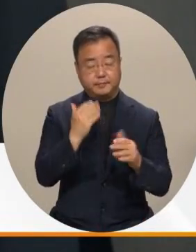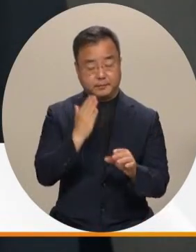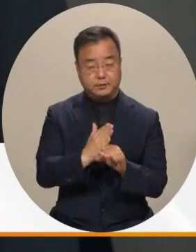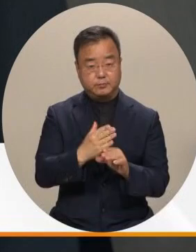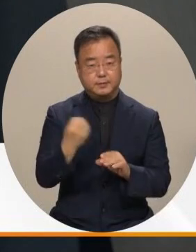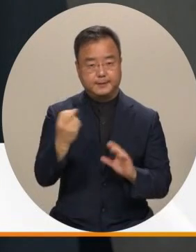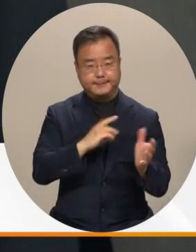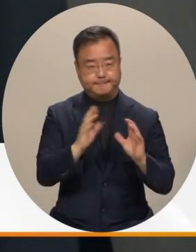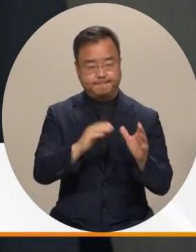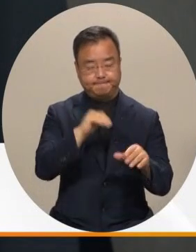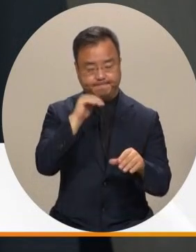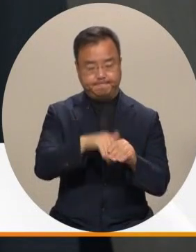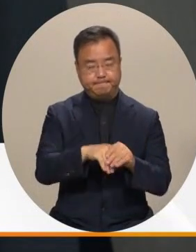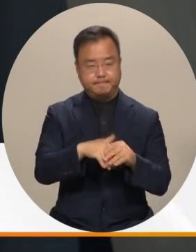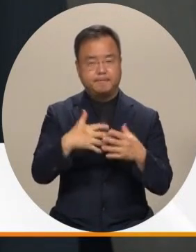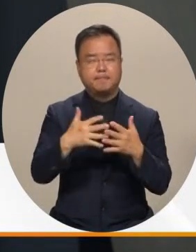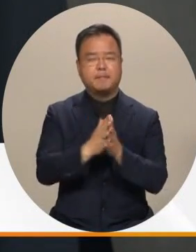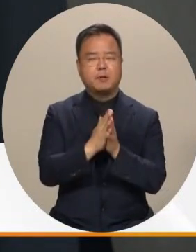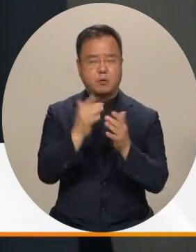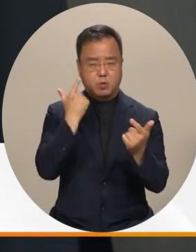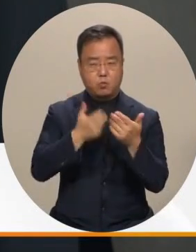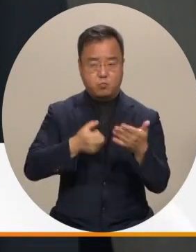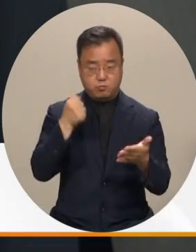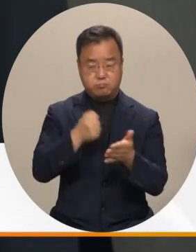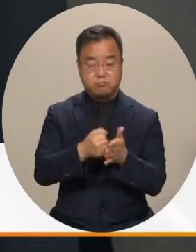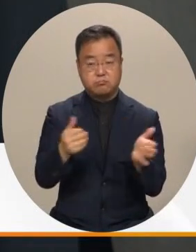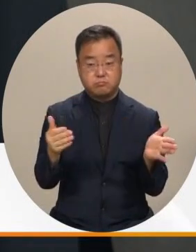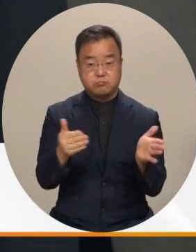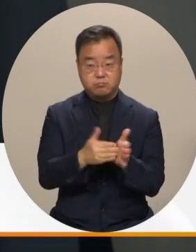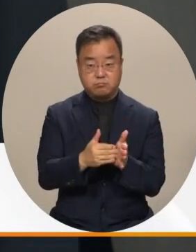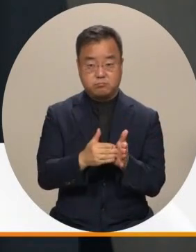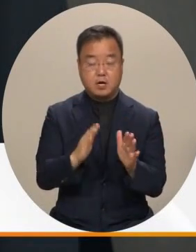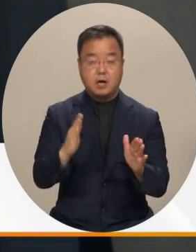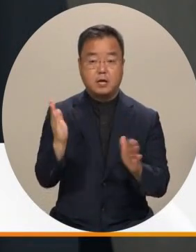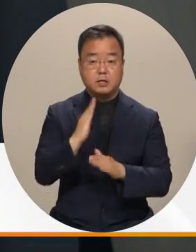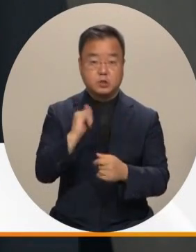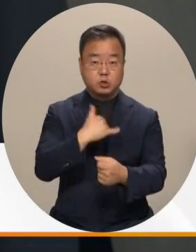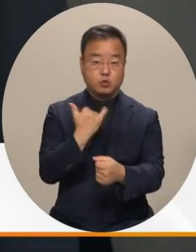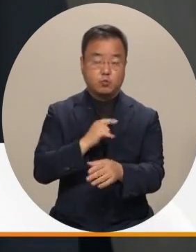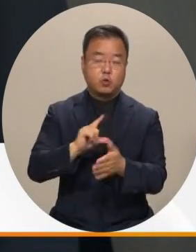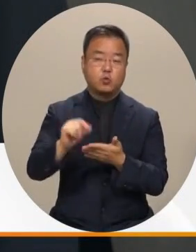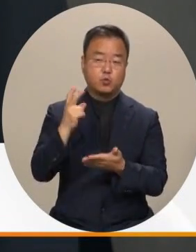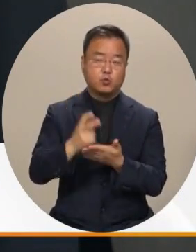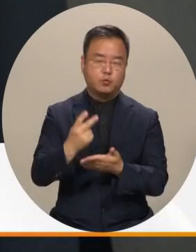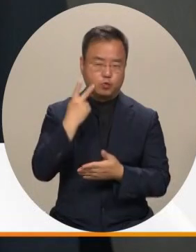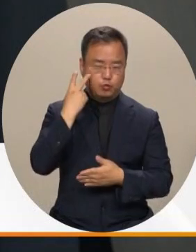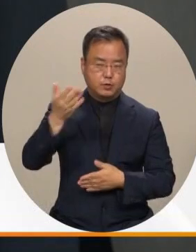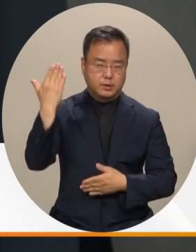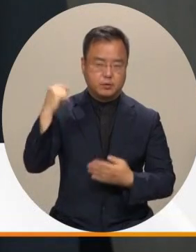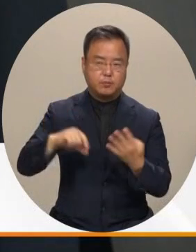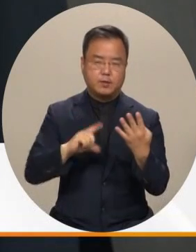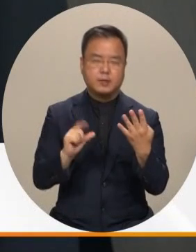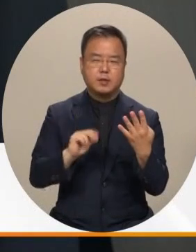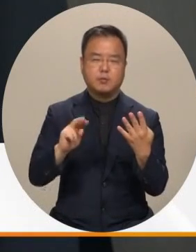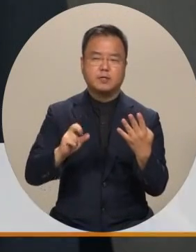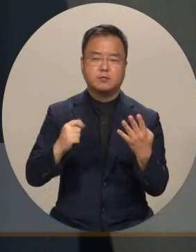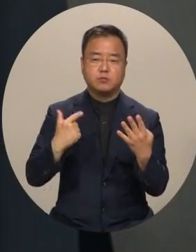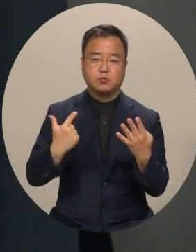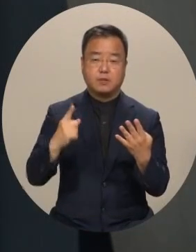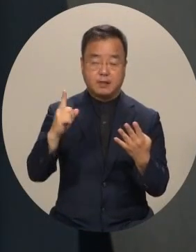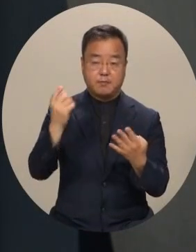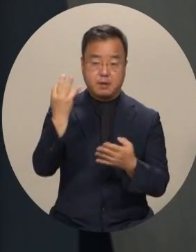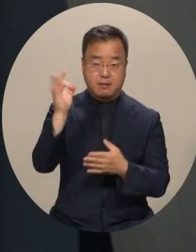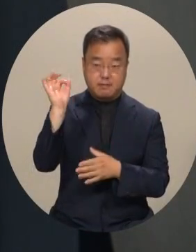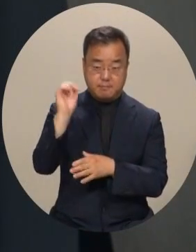폐지안이 확정됐습니다 학생 인권 조례 폐지안은 두 달 전인 4월 26일 시의회에서 한 차례